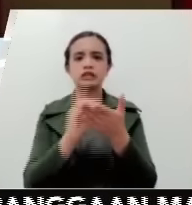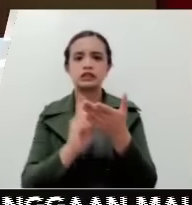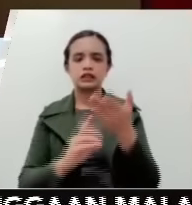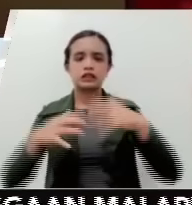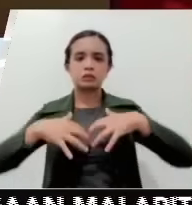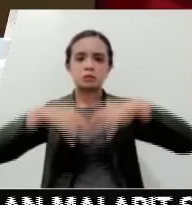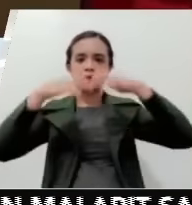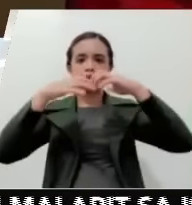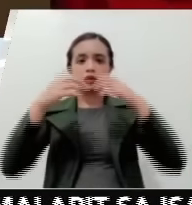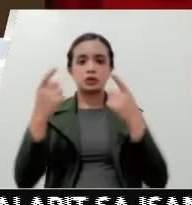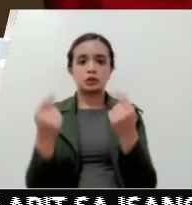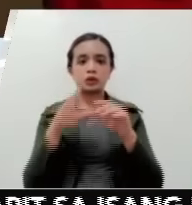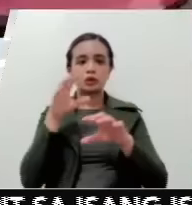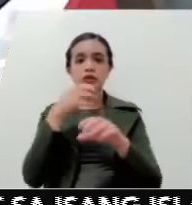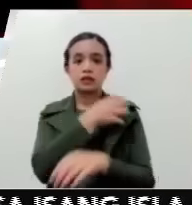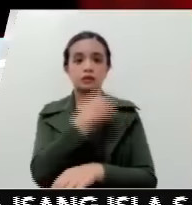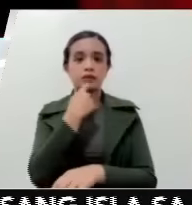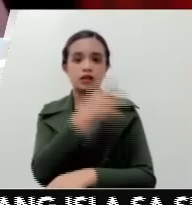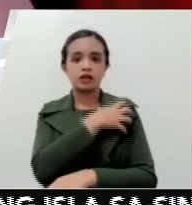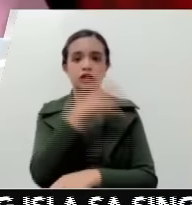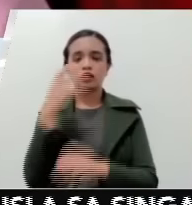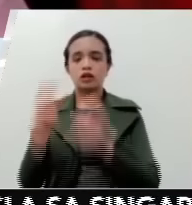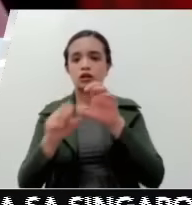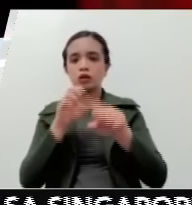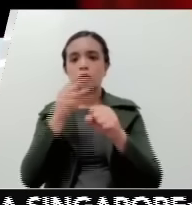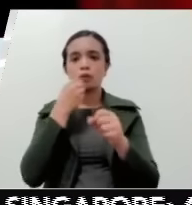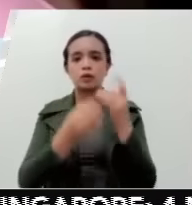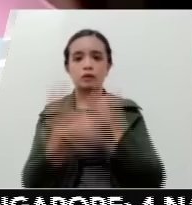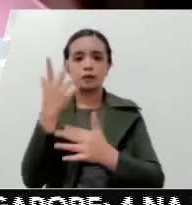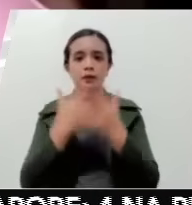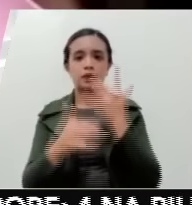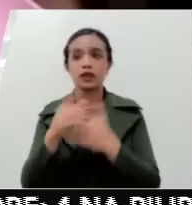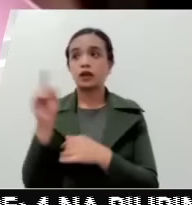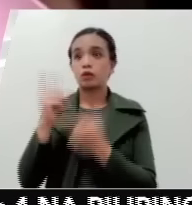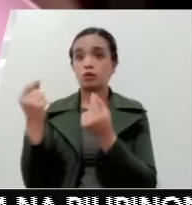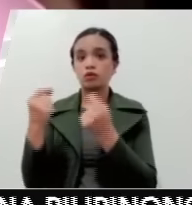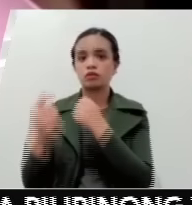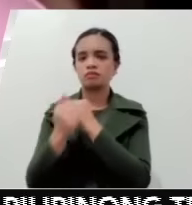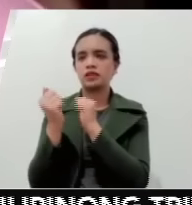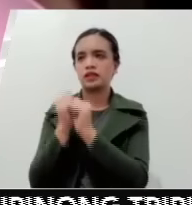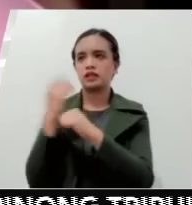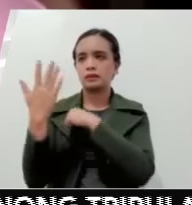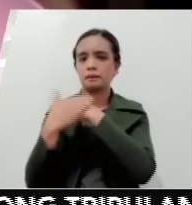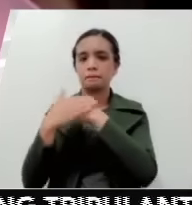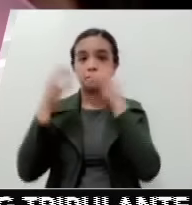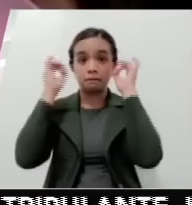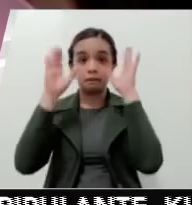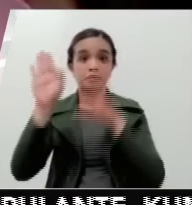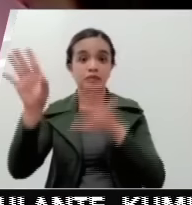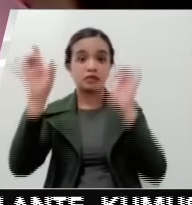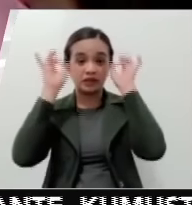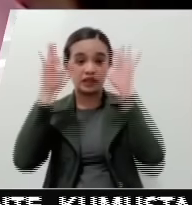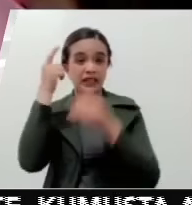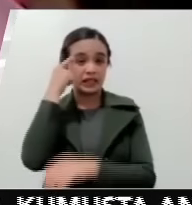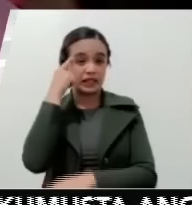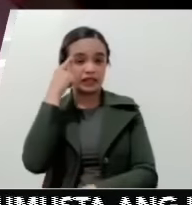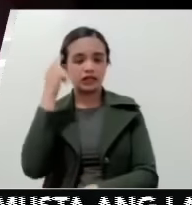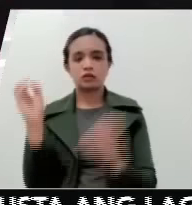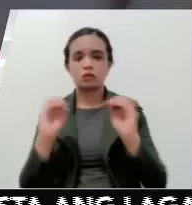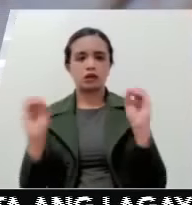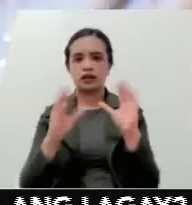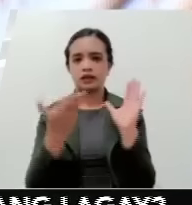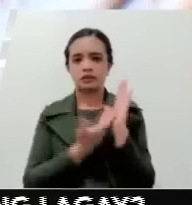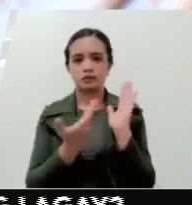ang sinumang magsusunog ng FEG. Ang ginagawa nila ay pananakot. Ang kanilang banta ay tingin natin walang batayan sa